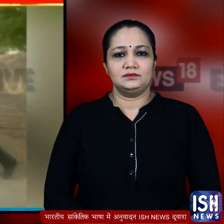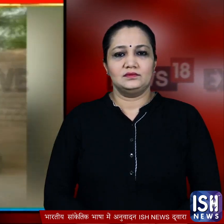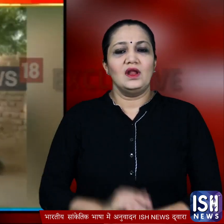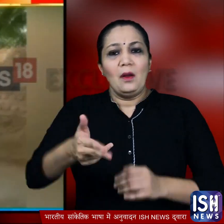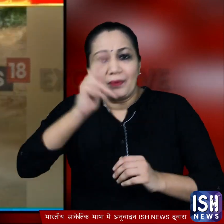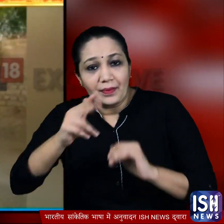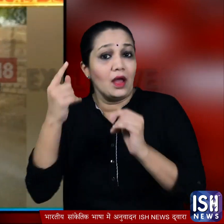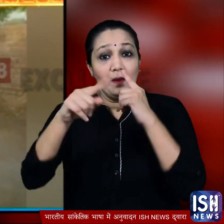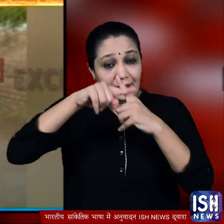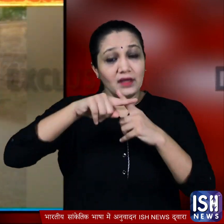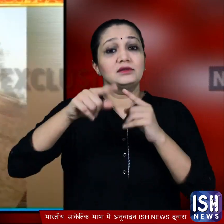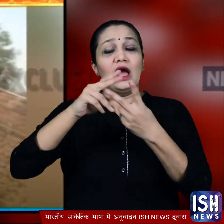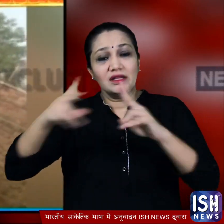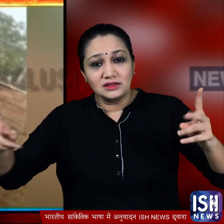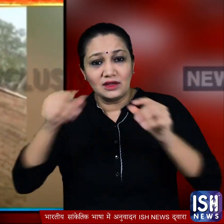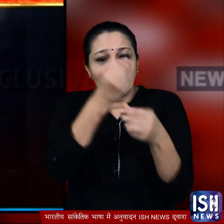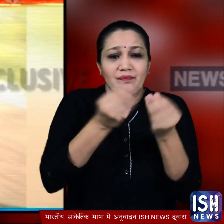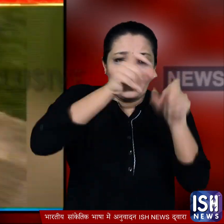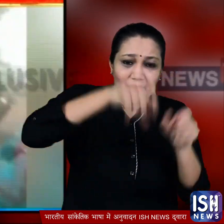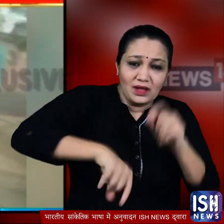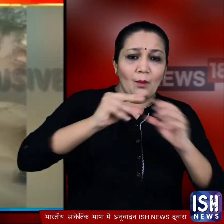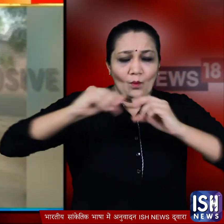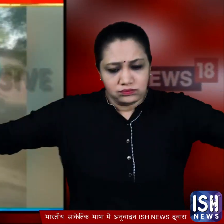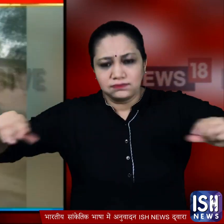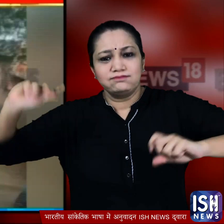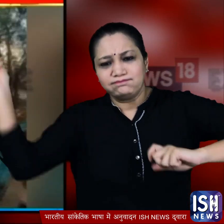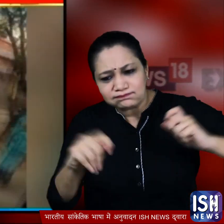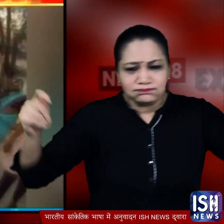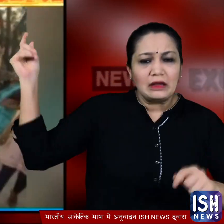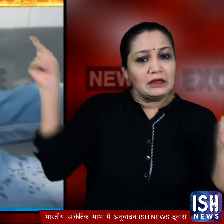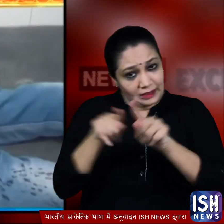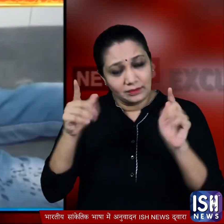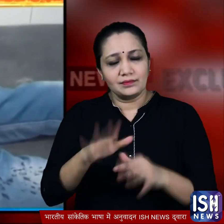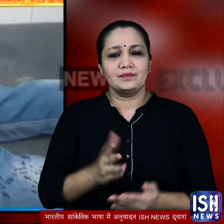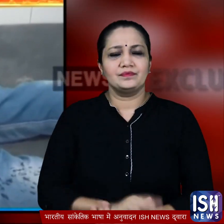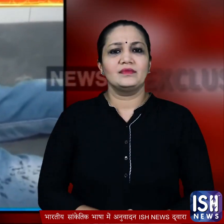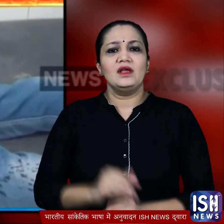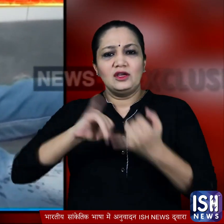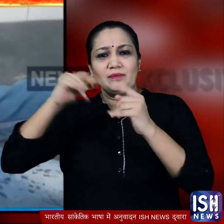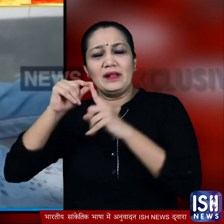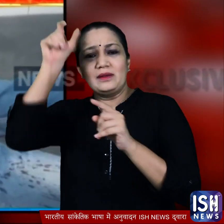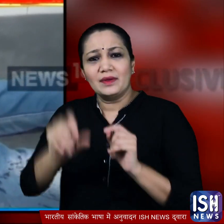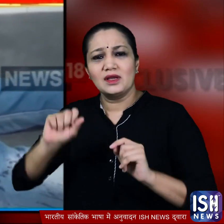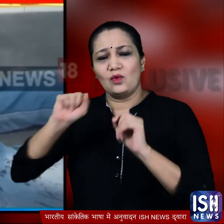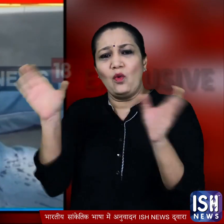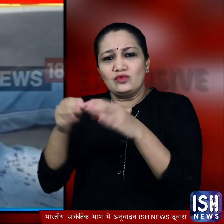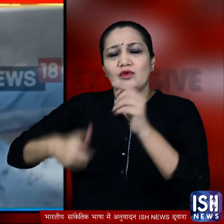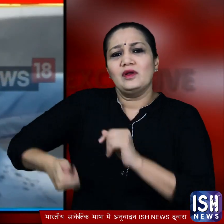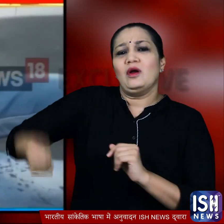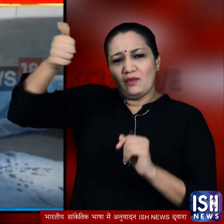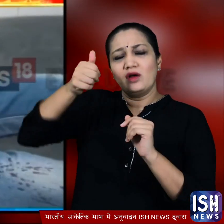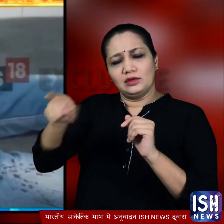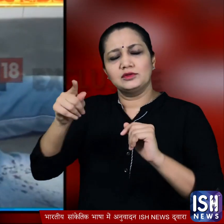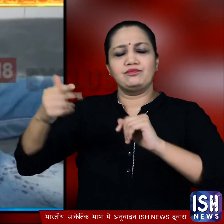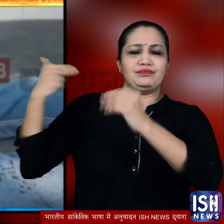केवल बंदूकधारी ही इलाके में नहीं थे, बल्कि कुछ लोग डंडे हाथ में लेकर घूमते भी साफ दिखे। घटना में शिवपाल सिंह यादव की पार्टी के जिला अध्यक्ष को